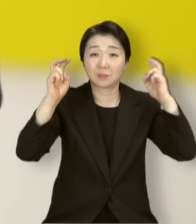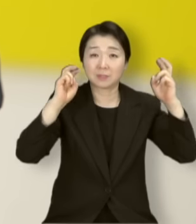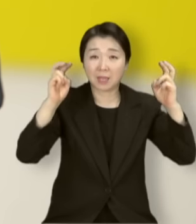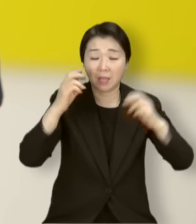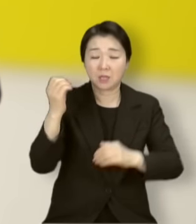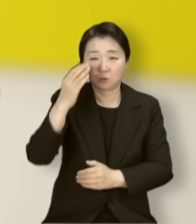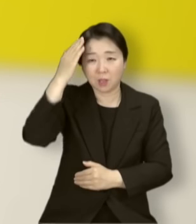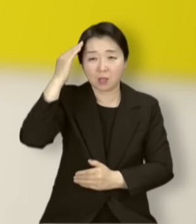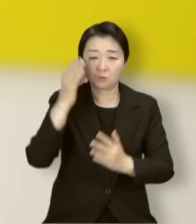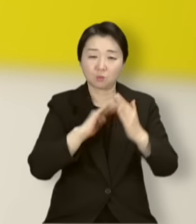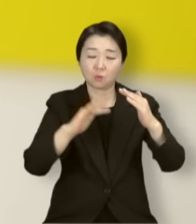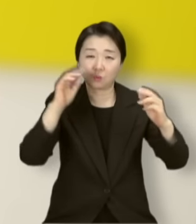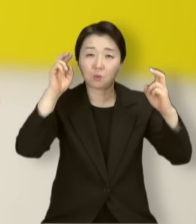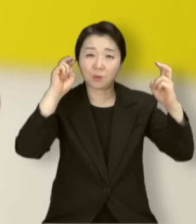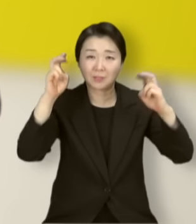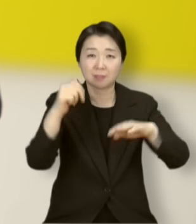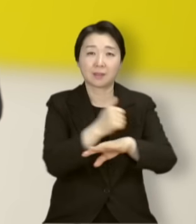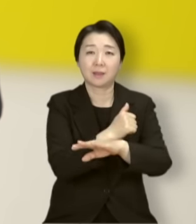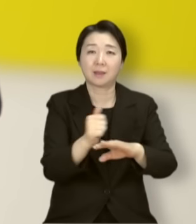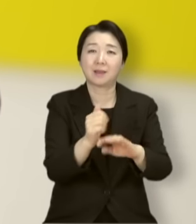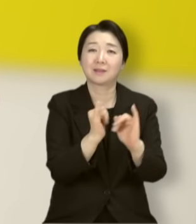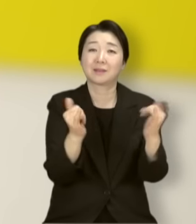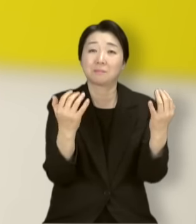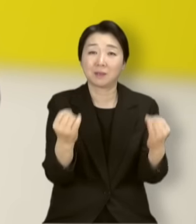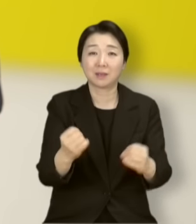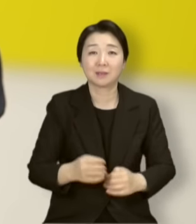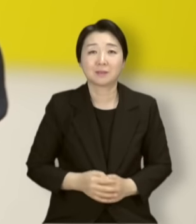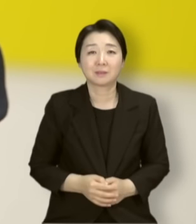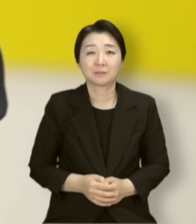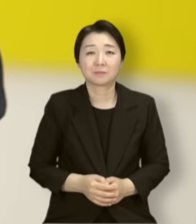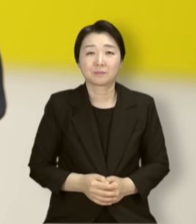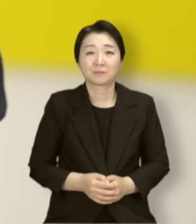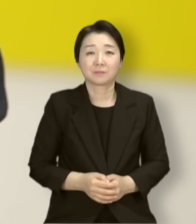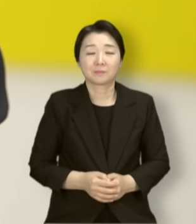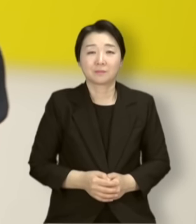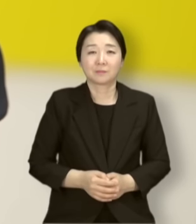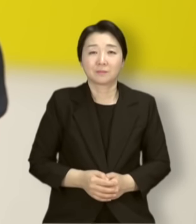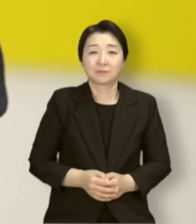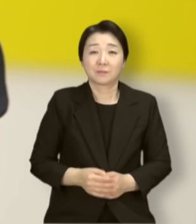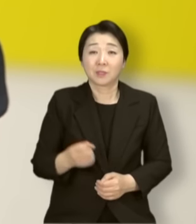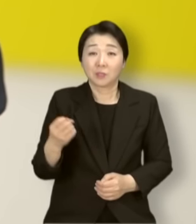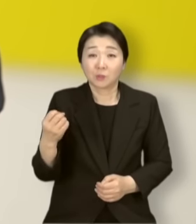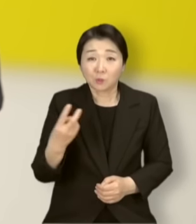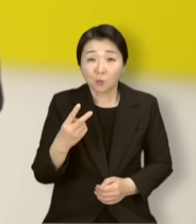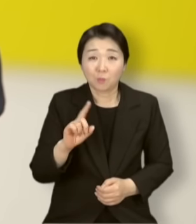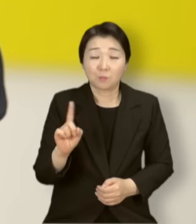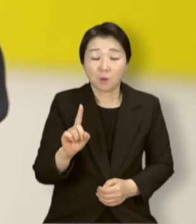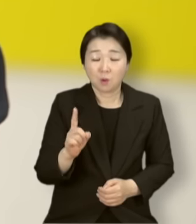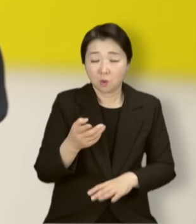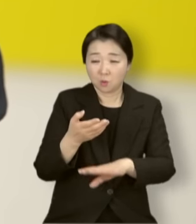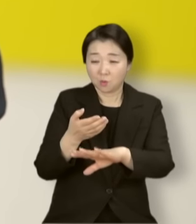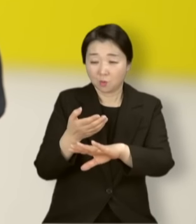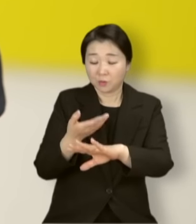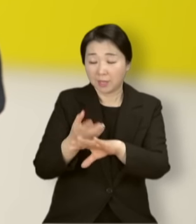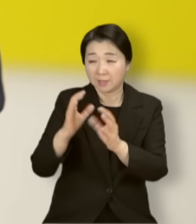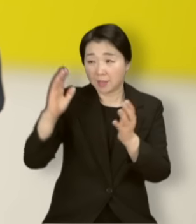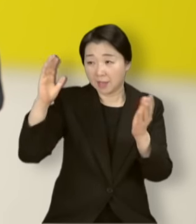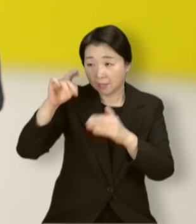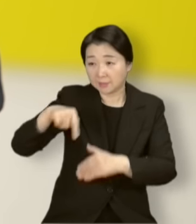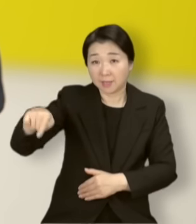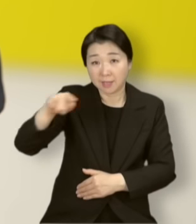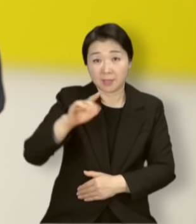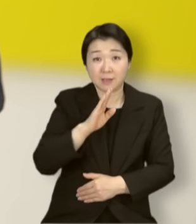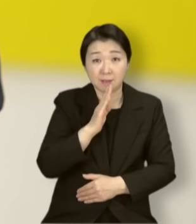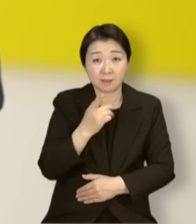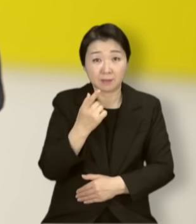국내의 공공기관에 가는 사람들이 많고 네. 특히 고무적인 것은 외국 학생들 중에서도 그